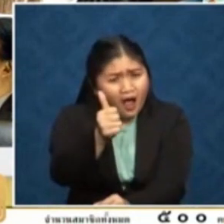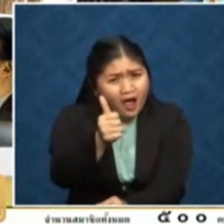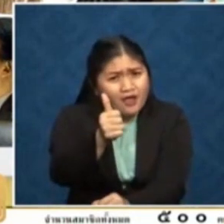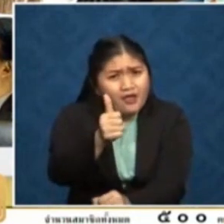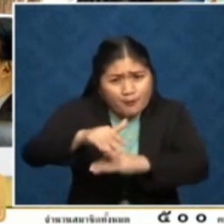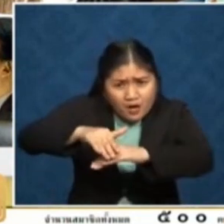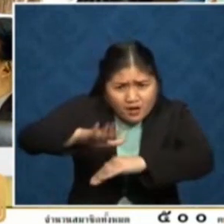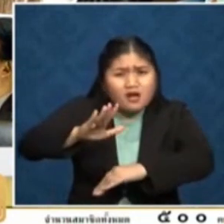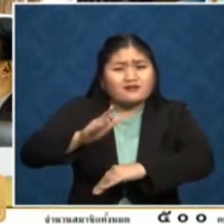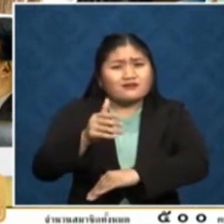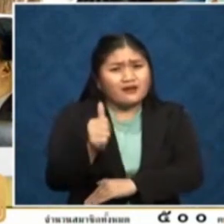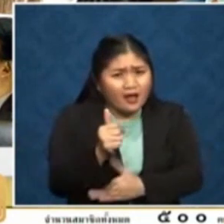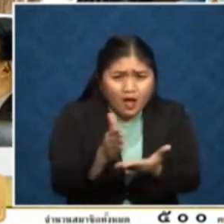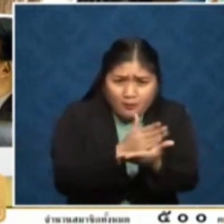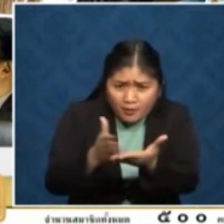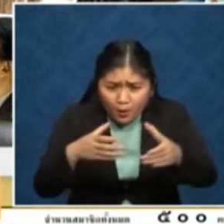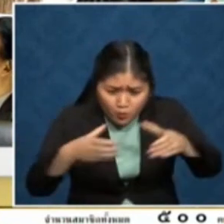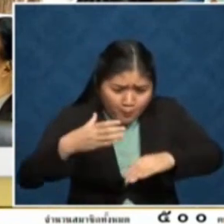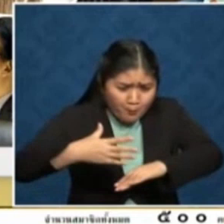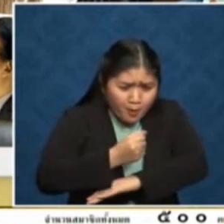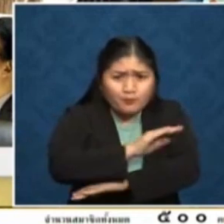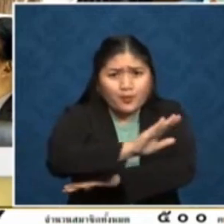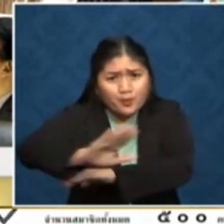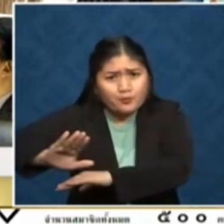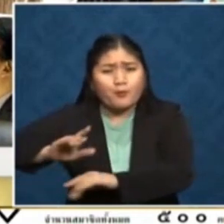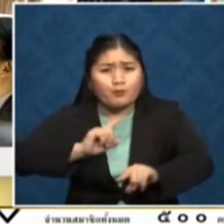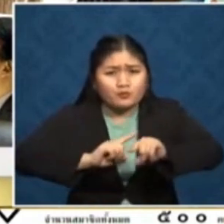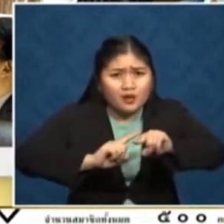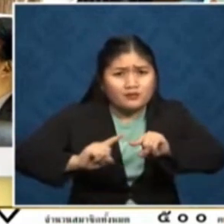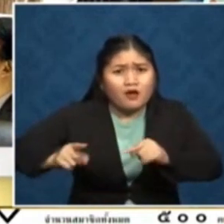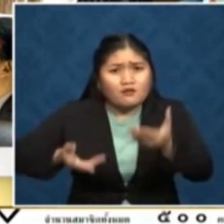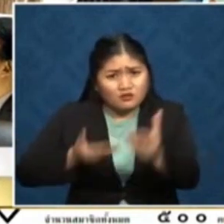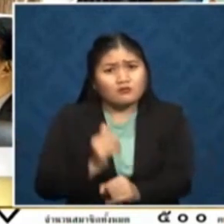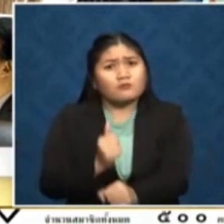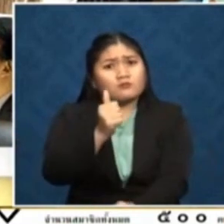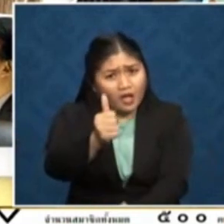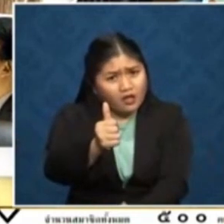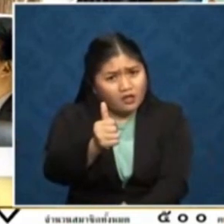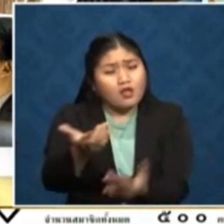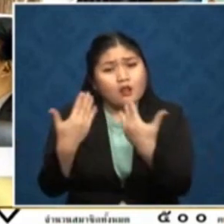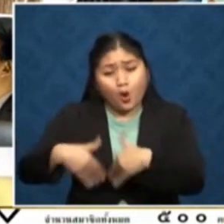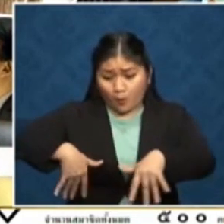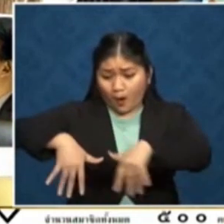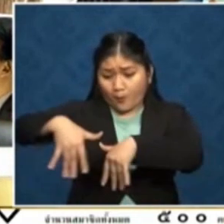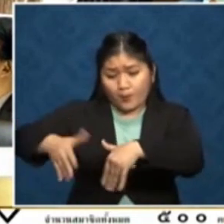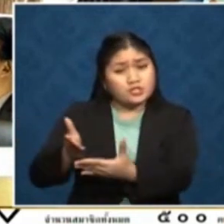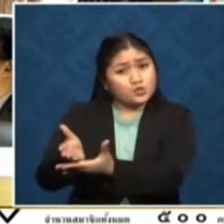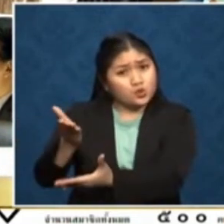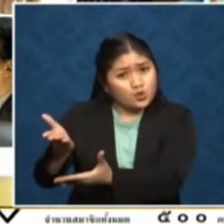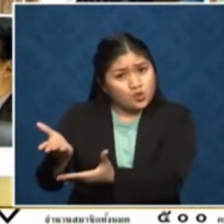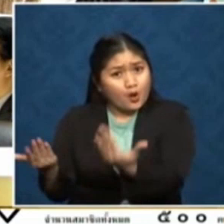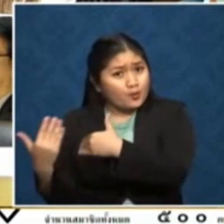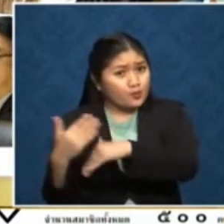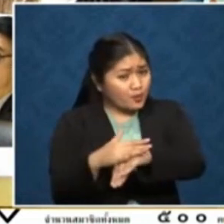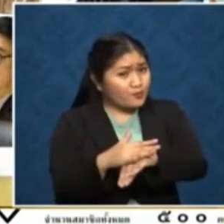ราสามารถกำหนดกรรมาธิการกี่ท่านก็ได้นะครับเสนอมากกว่าปกติก็ได้แล้วแบ่งโควต้าไปต